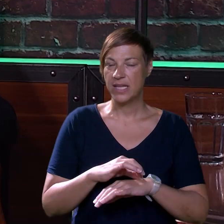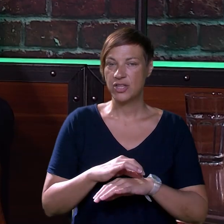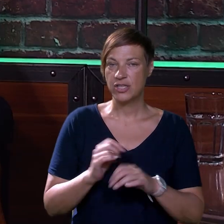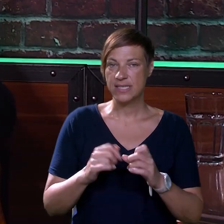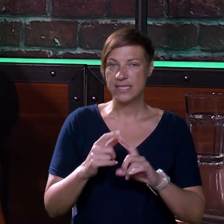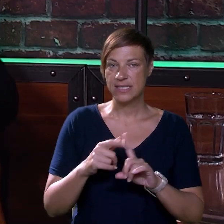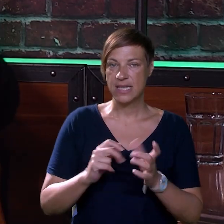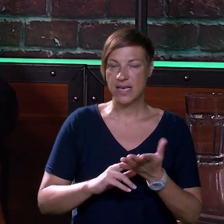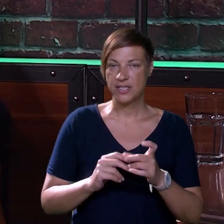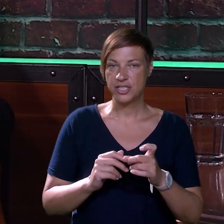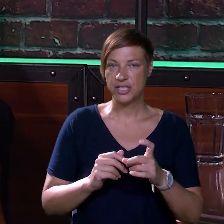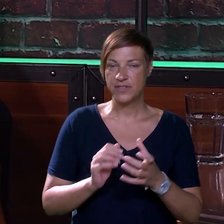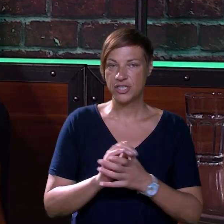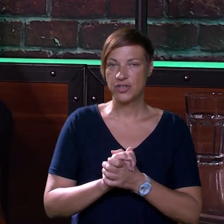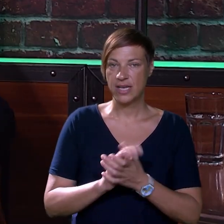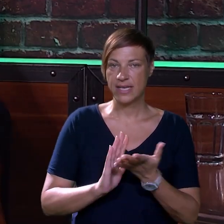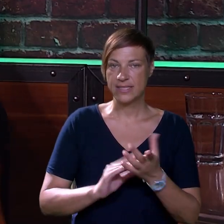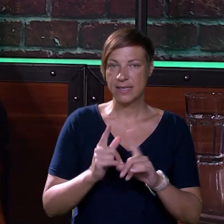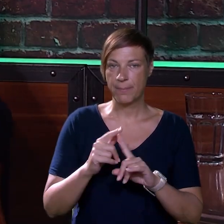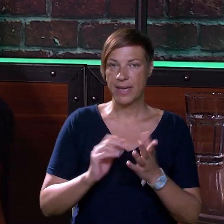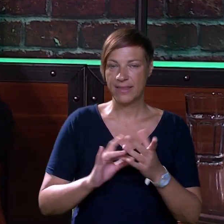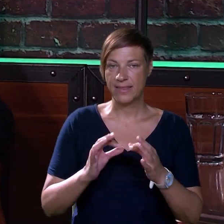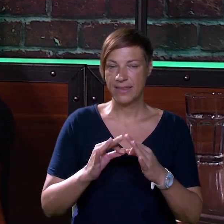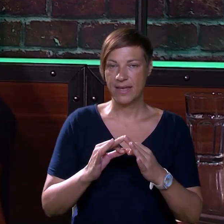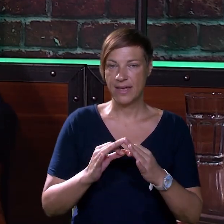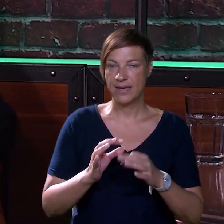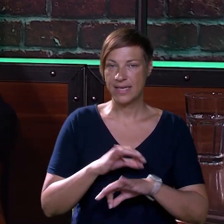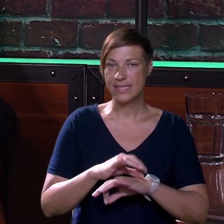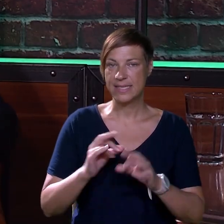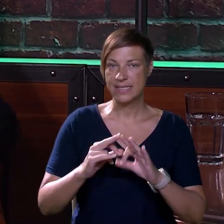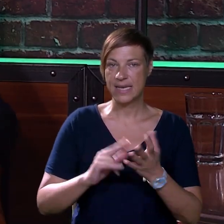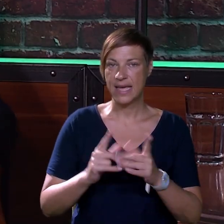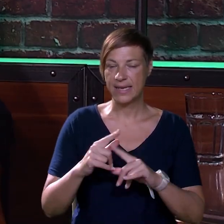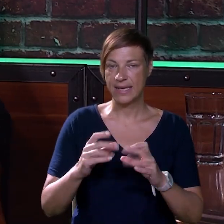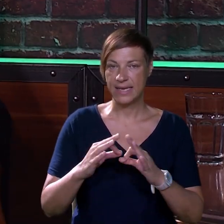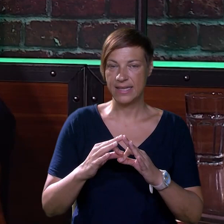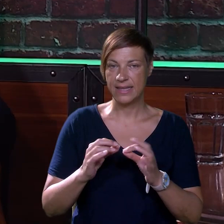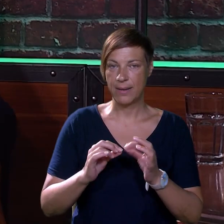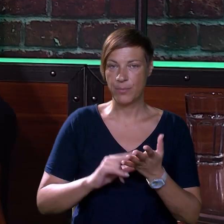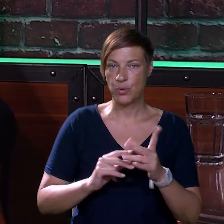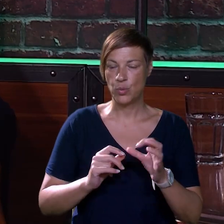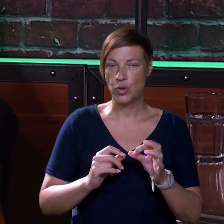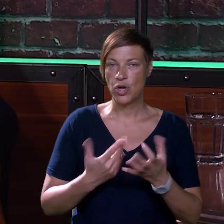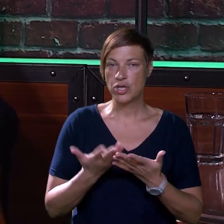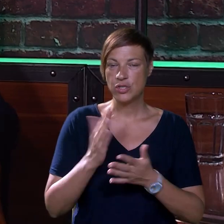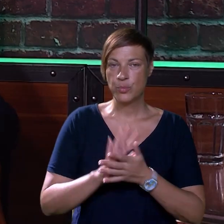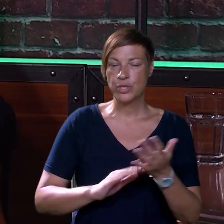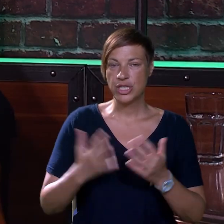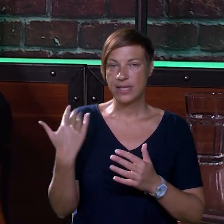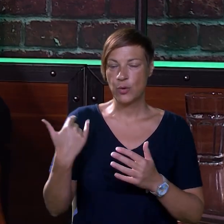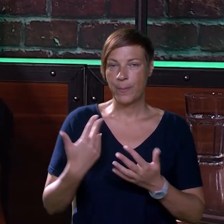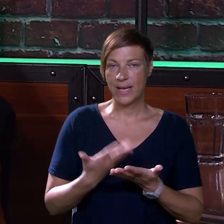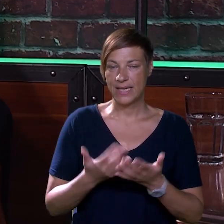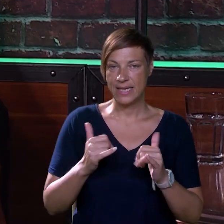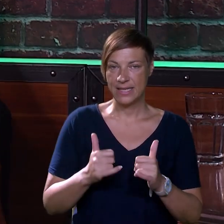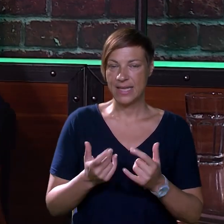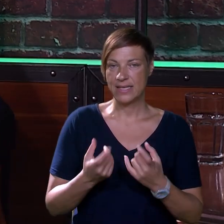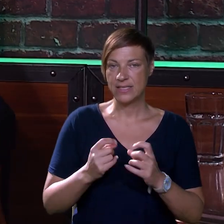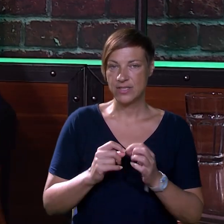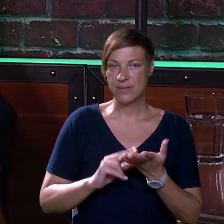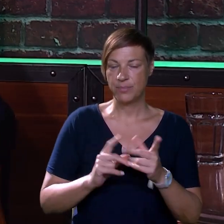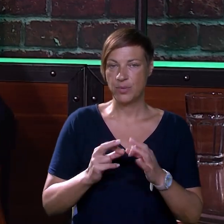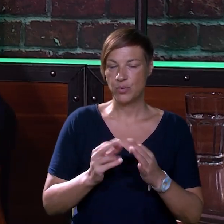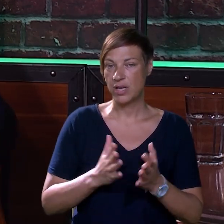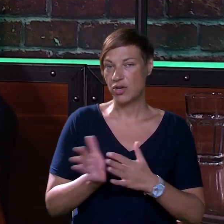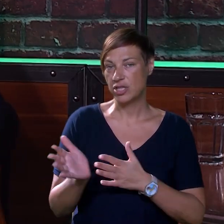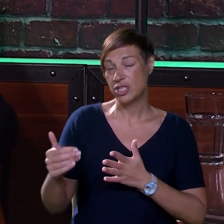docent Starčević, kolegica Matana Mejić, sestra Anita, to su bili Bruno. Oni su u početku bili, njih danas, osim Bruna,